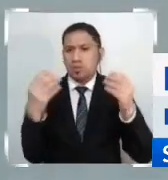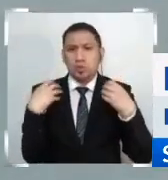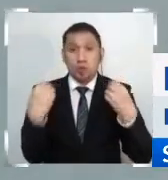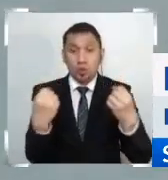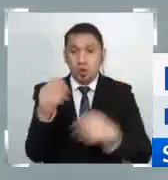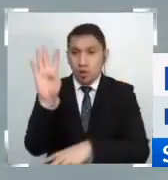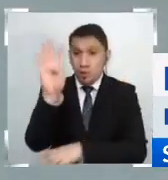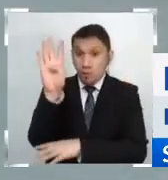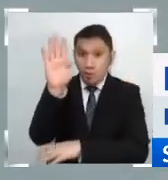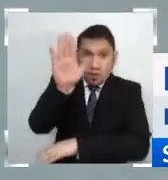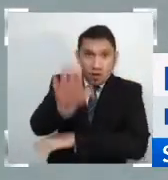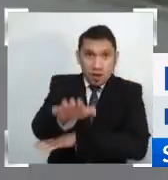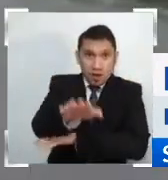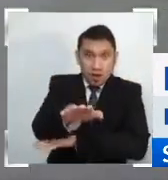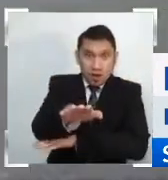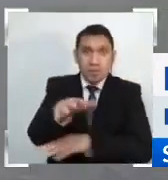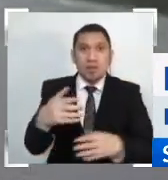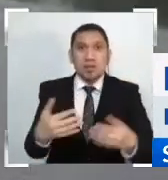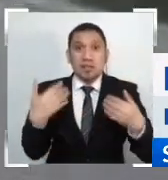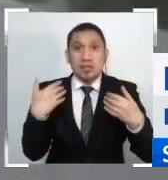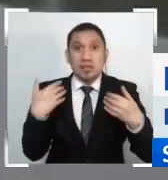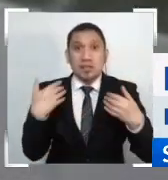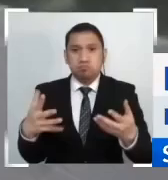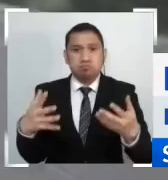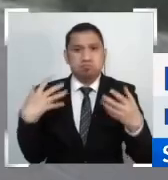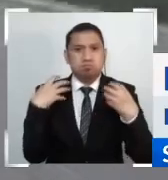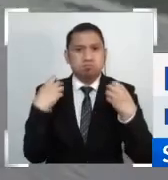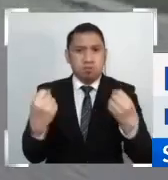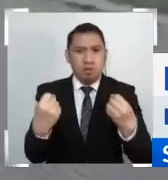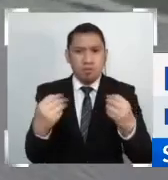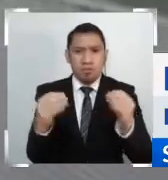hapon, isinagad na ng bagyo ang galit nito.